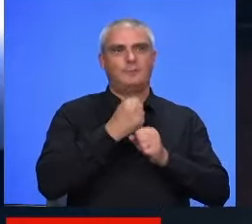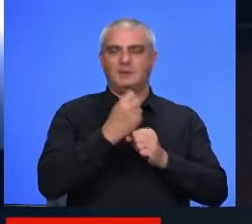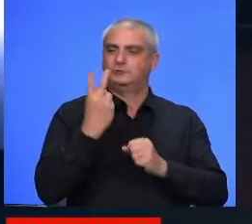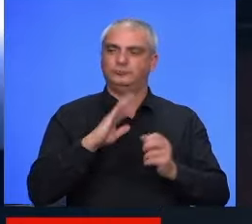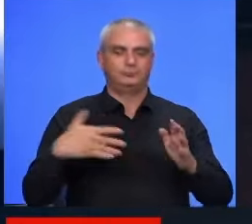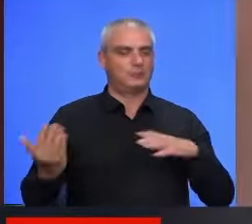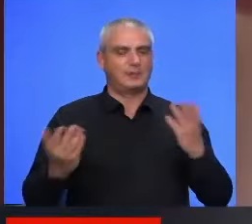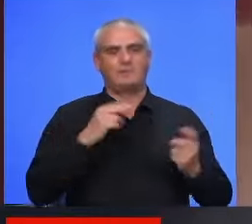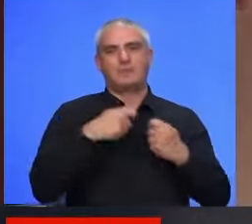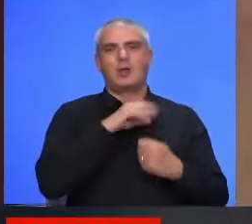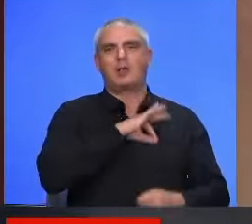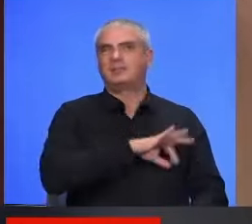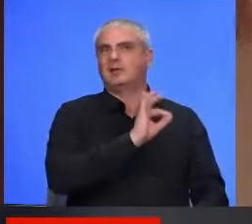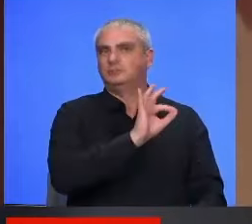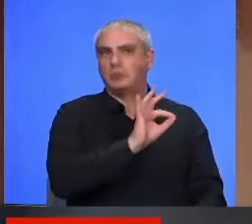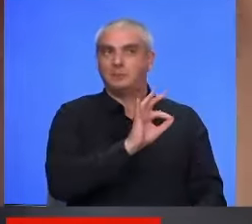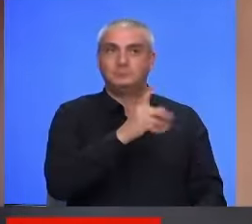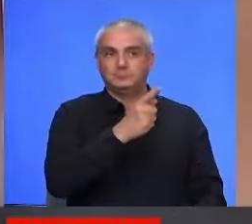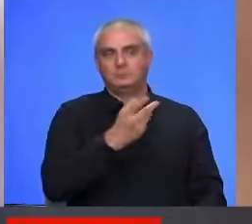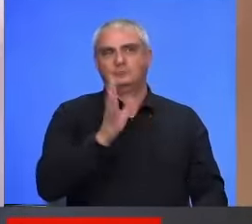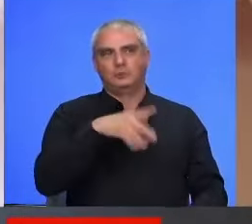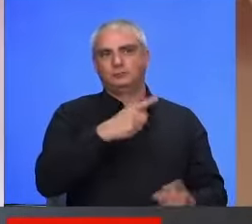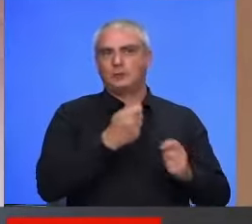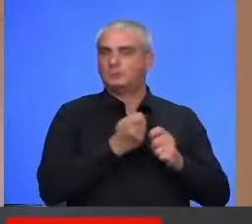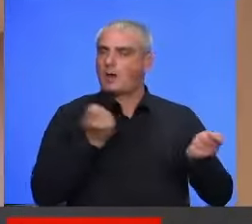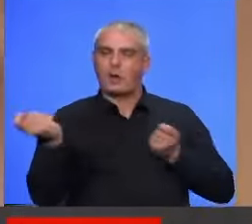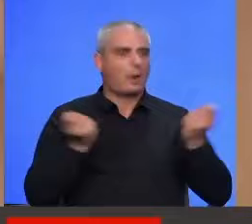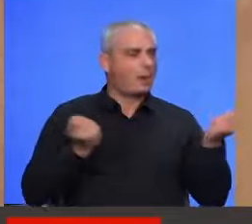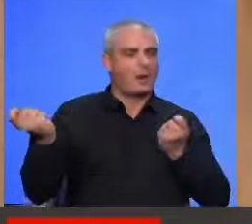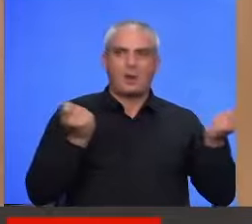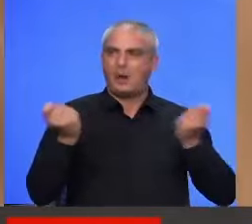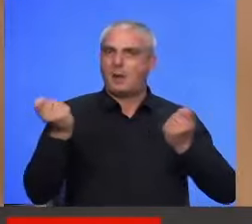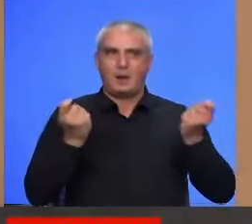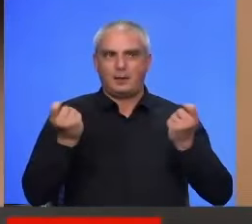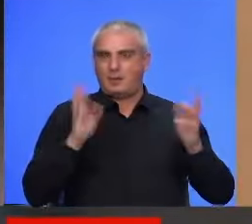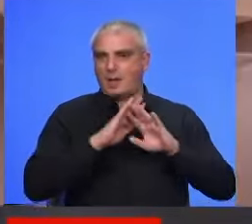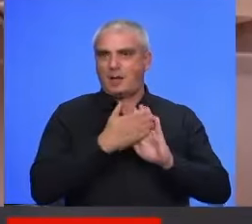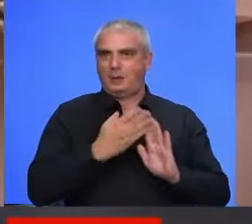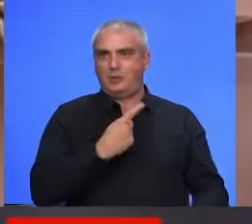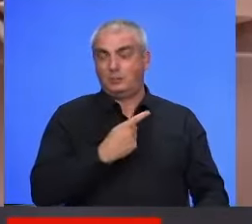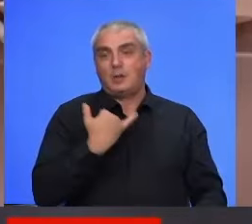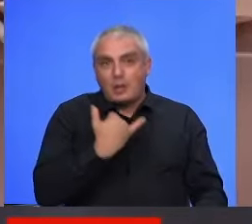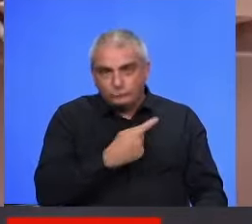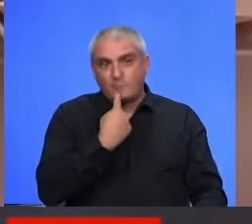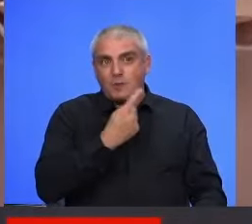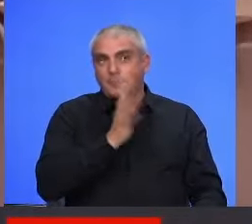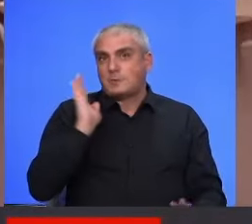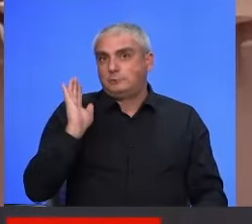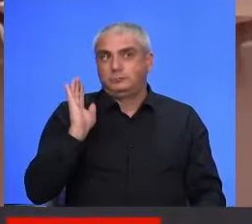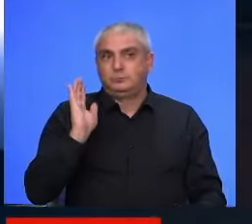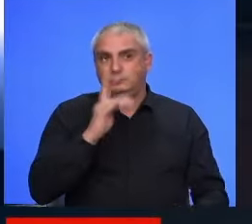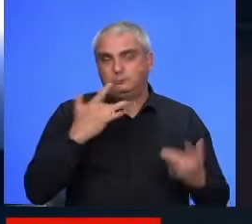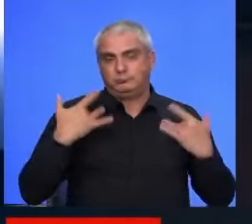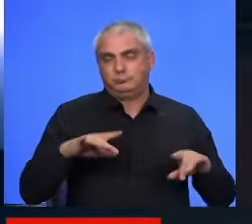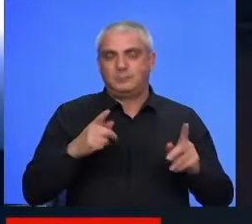הצדדים לפי האינטרס שלהם, אז היא מחזיקה ומג'נגלת עם כל הכדורים האלה. אז עכשיו היא אומרת שהיא תסגור